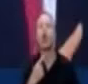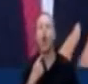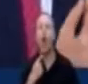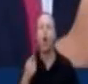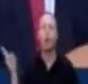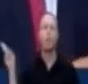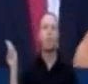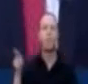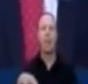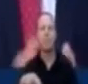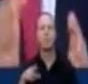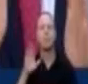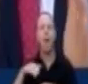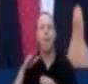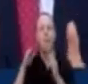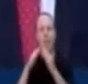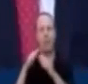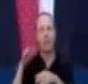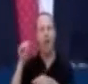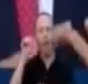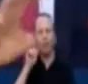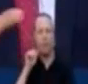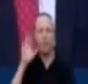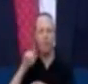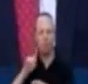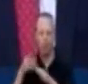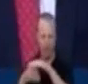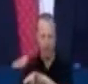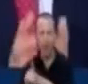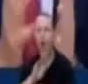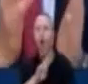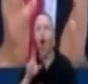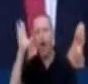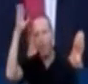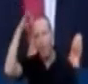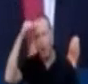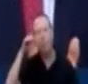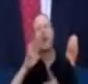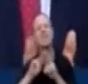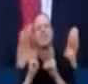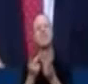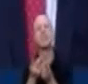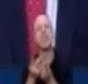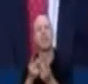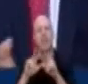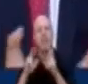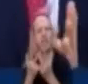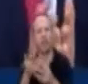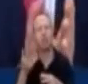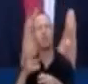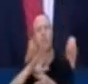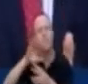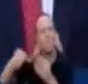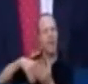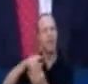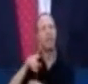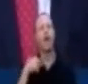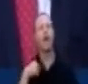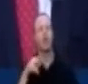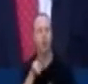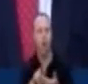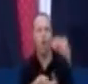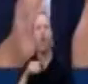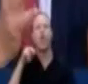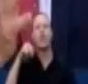ממי שיכנסו לבית הלבן, וזה לא רק טראמפ, אלא זה הצוות שמקיף אותו, ניוט גינגריץ', שאני קורא שכנראה יהיה מזכיר